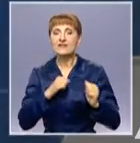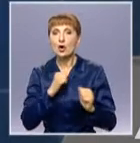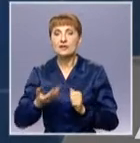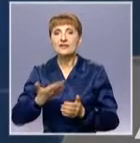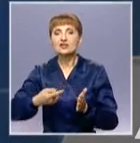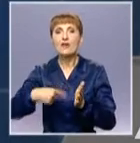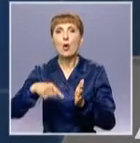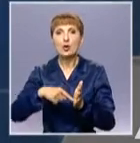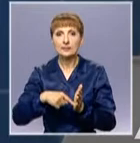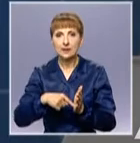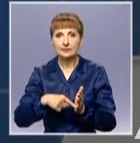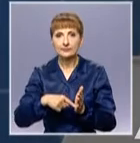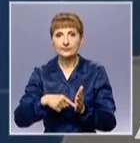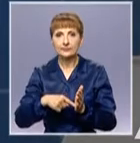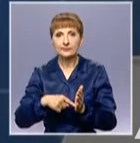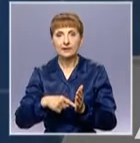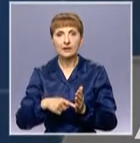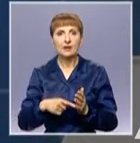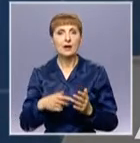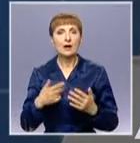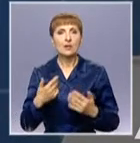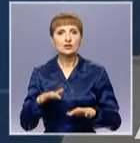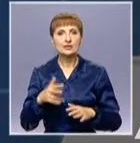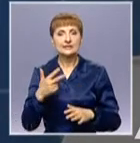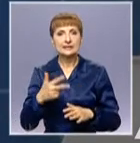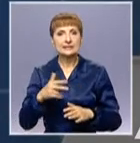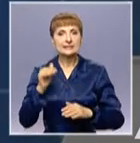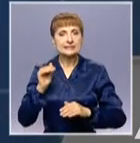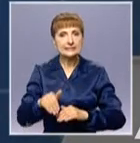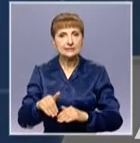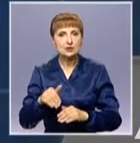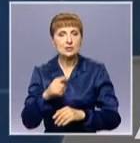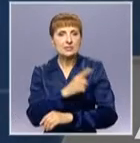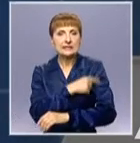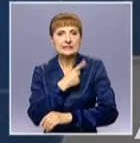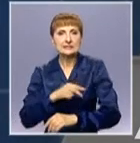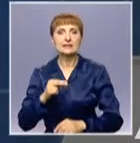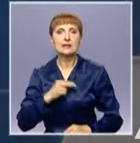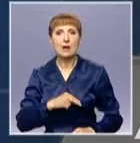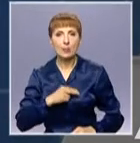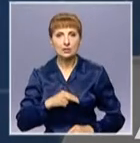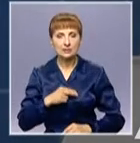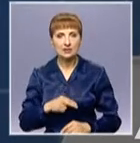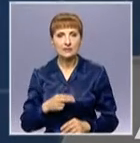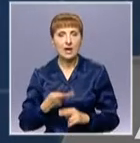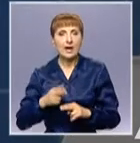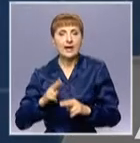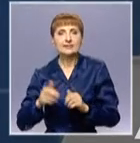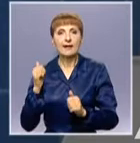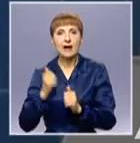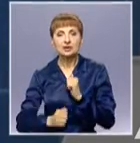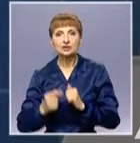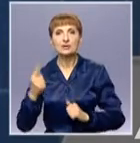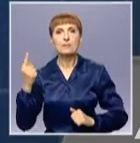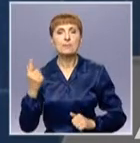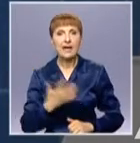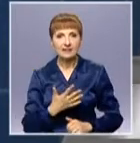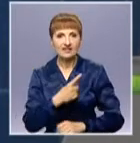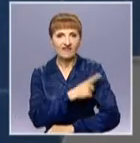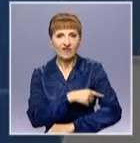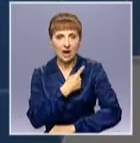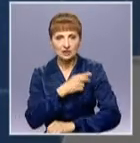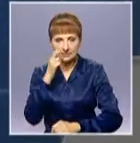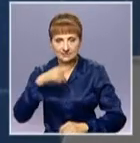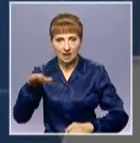города трудится свыше 30 тысяч медицинских работников. Это каждый пятый врач страны